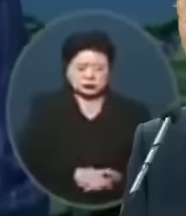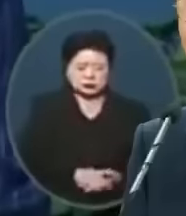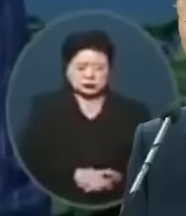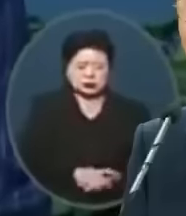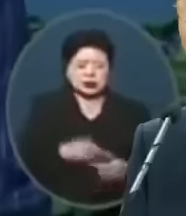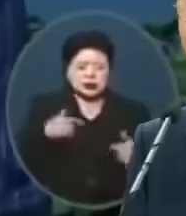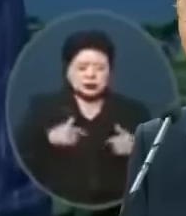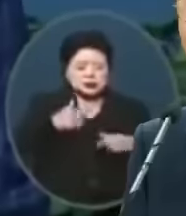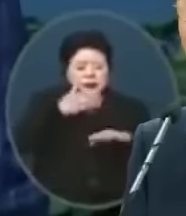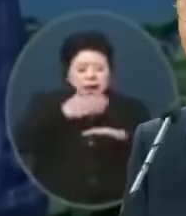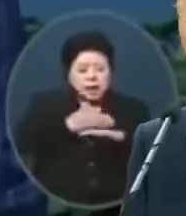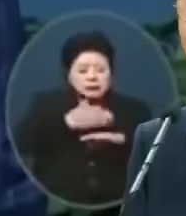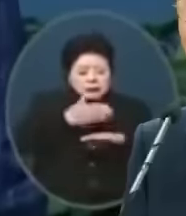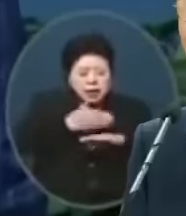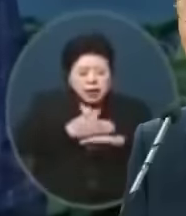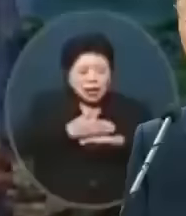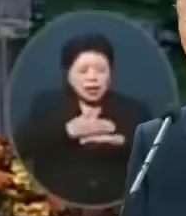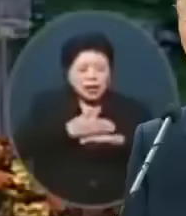기쁨과 감사를